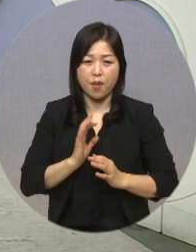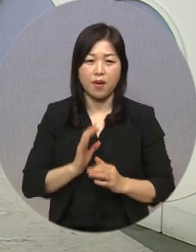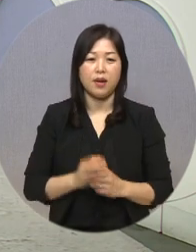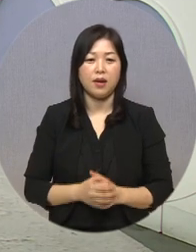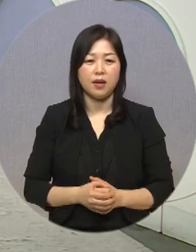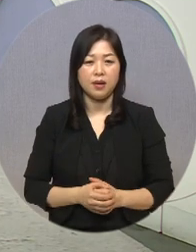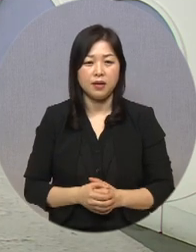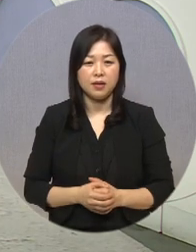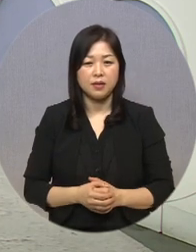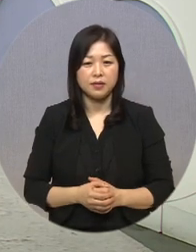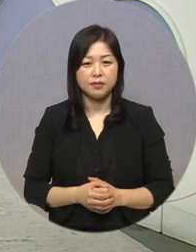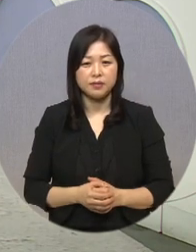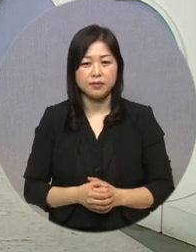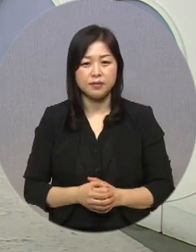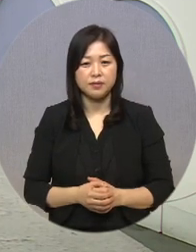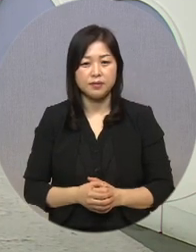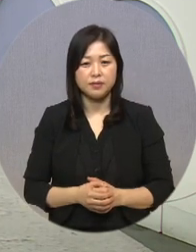이제